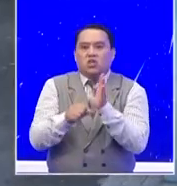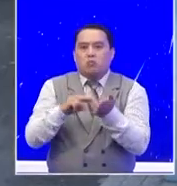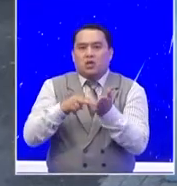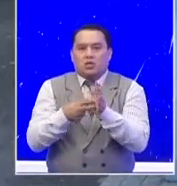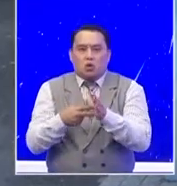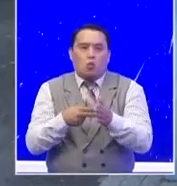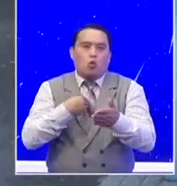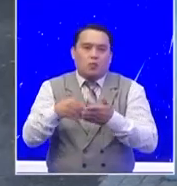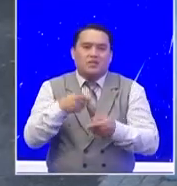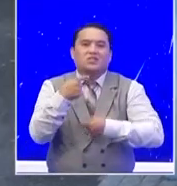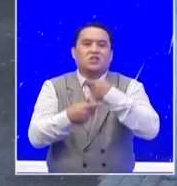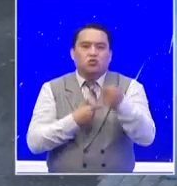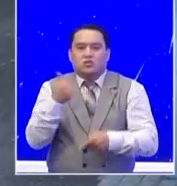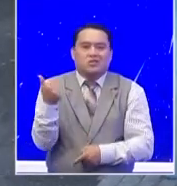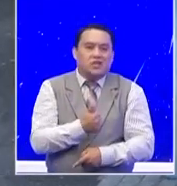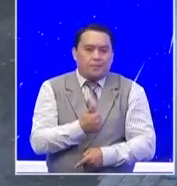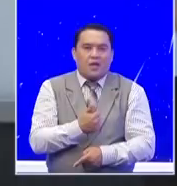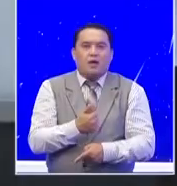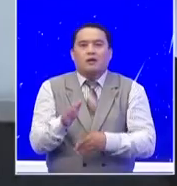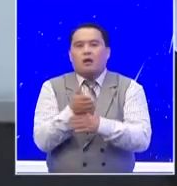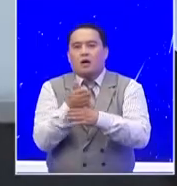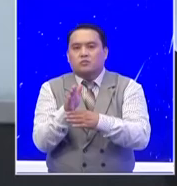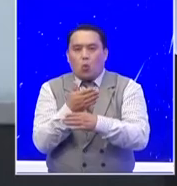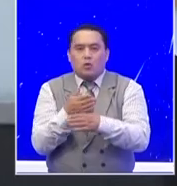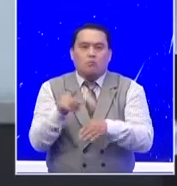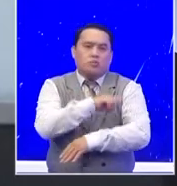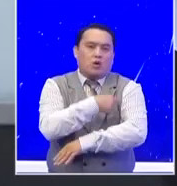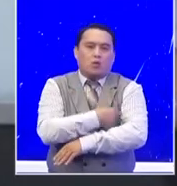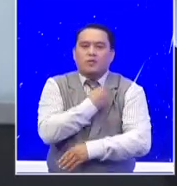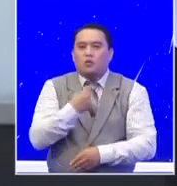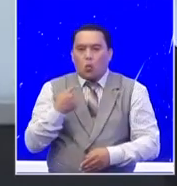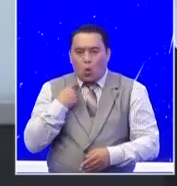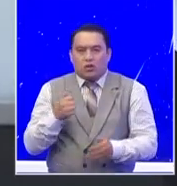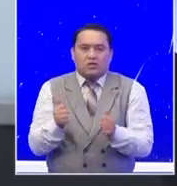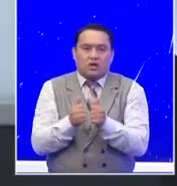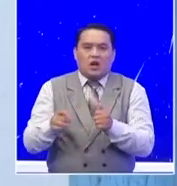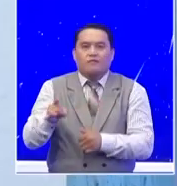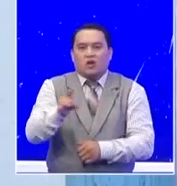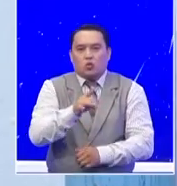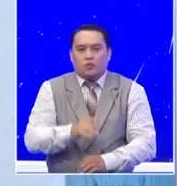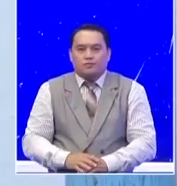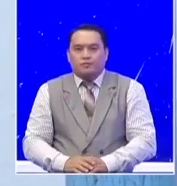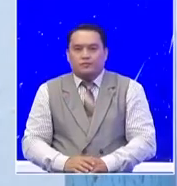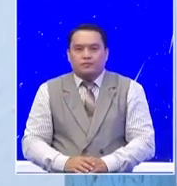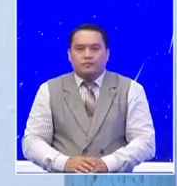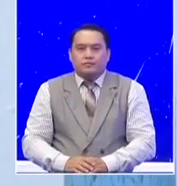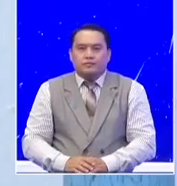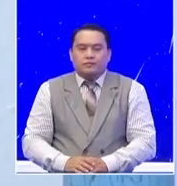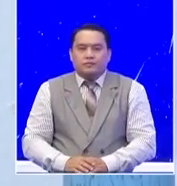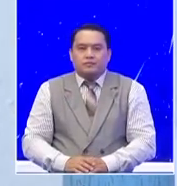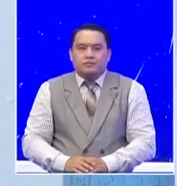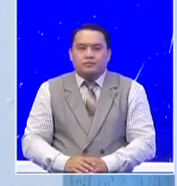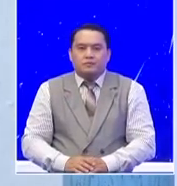планируют приобрести на следующей неделе. Их равномерно распределят по больницам Талдыкургана и близлежащих районов.